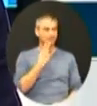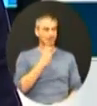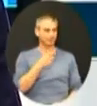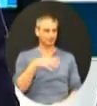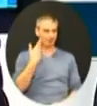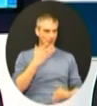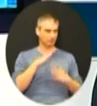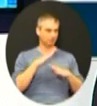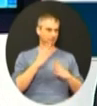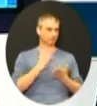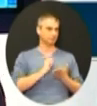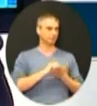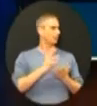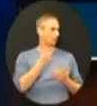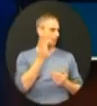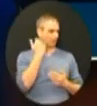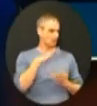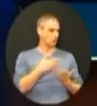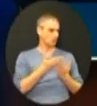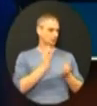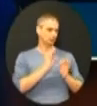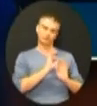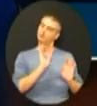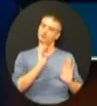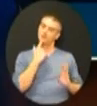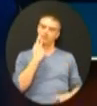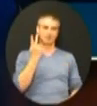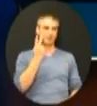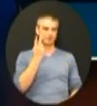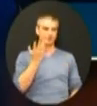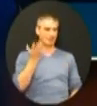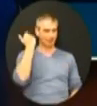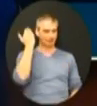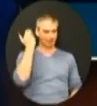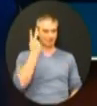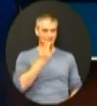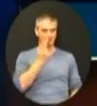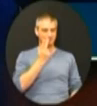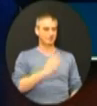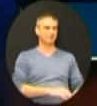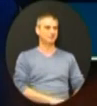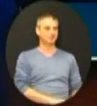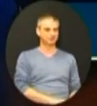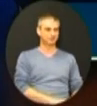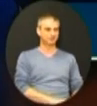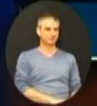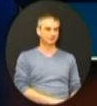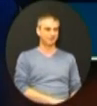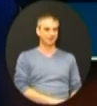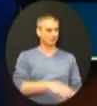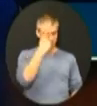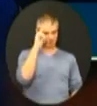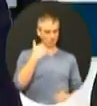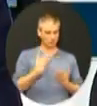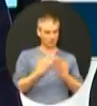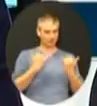להיות משרד אג למה למה כמובן הוא היה יועץ משפטי מצוין ה היה לא אני אומר שעבר כמובן לשעבר כמובן של ח שבו